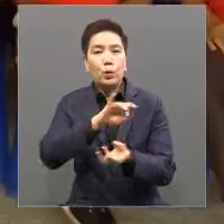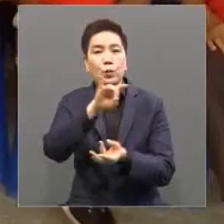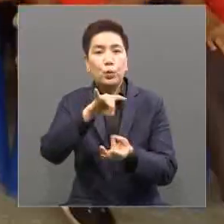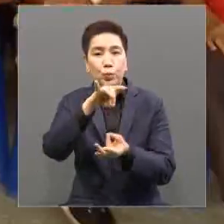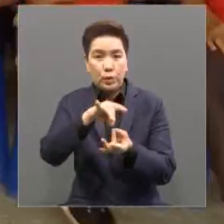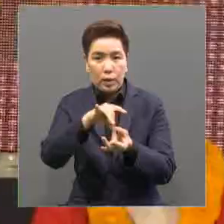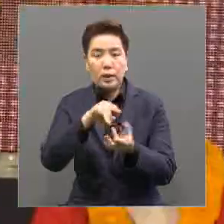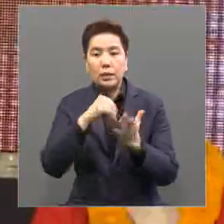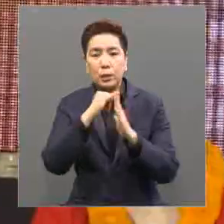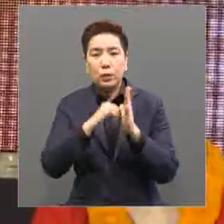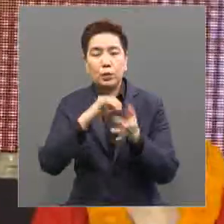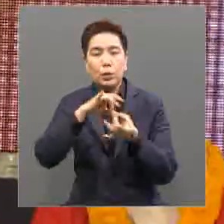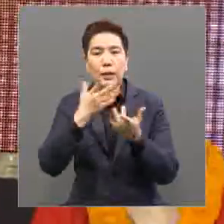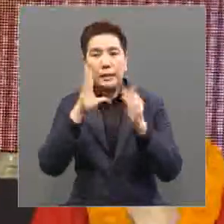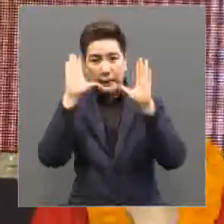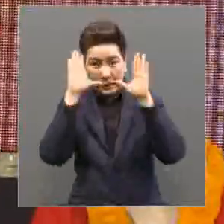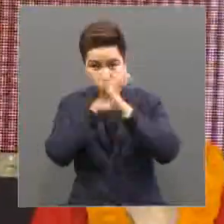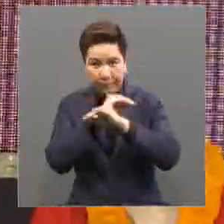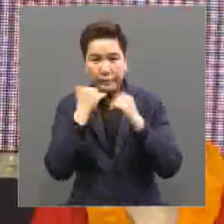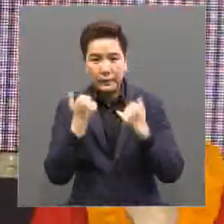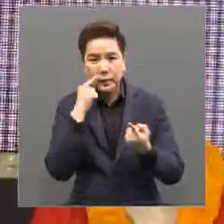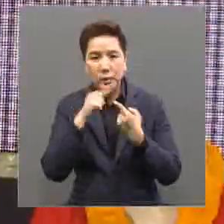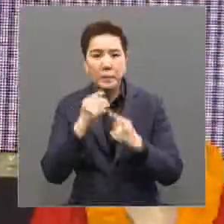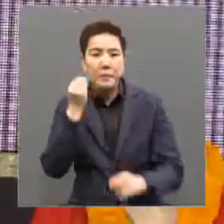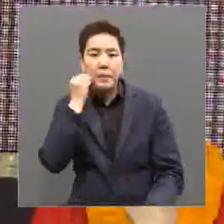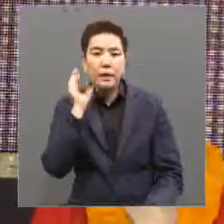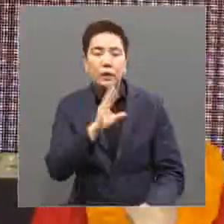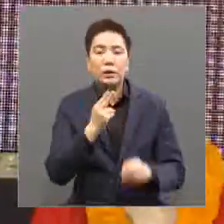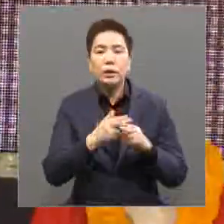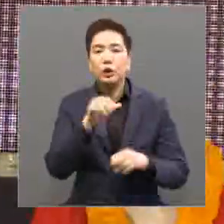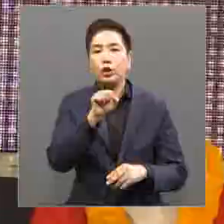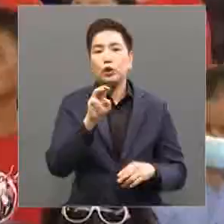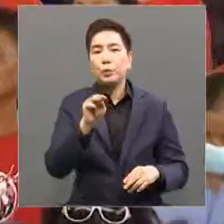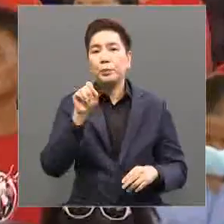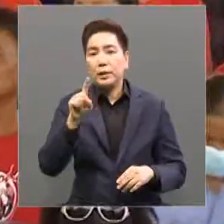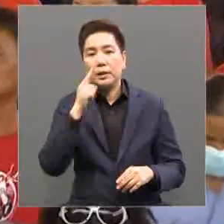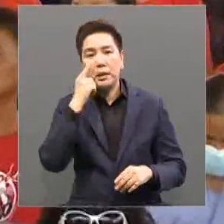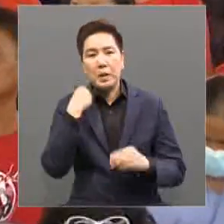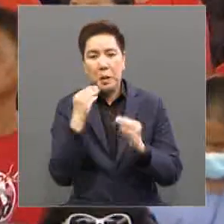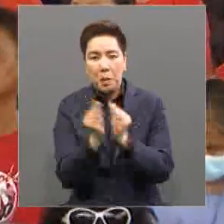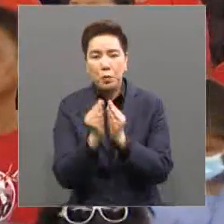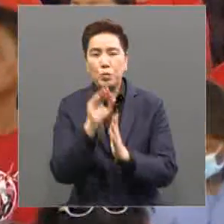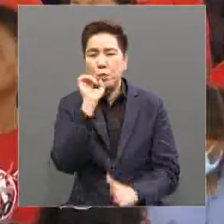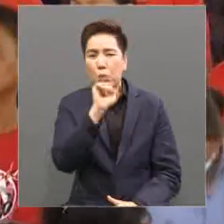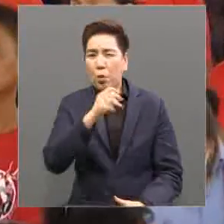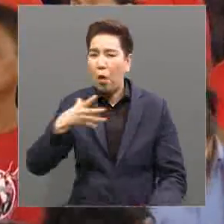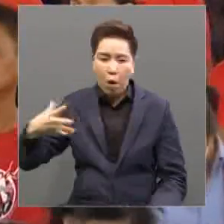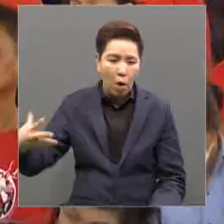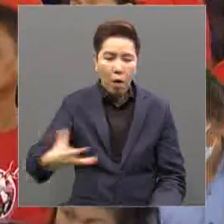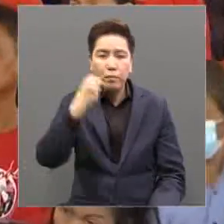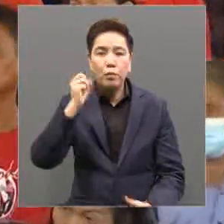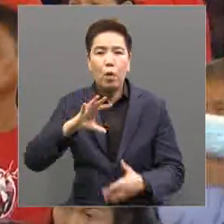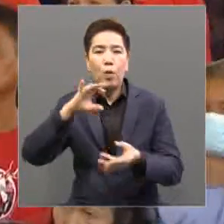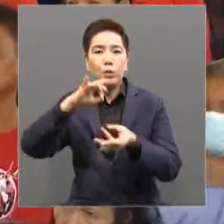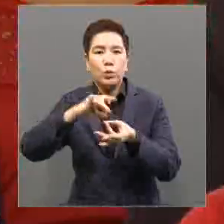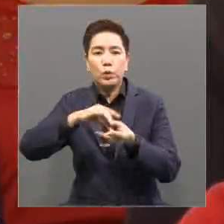นะของจังหวัดสุโขทัยในช่วงเวลาค่ำซึ่งเป็นบ้านของนายสมศักดิ์เทพสุทินนะที่หวังจะได้ส.ส.ยกจังหวัดกลับคืน